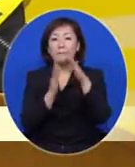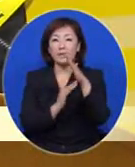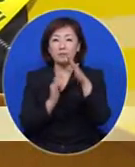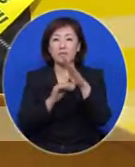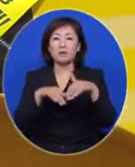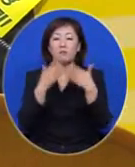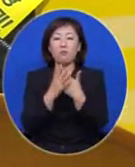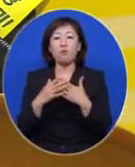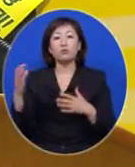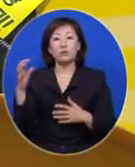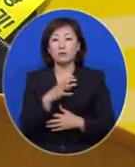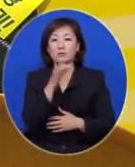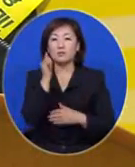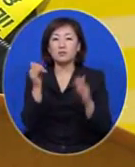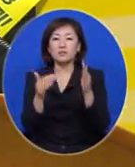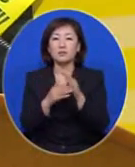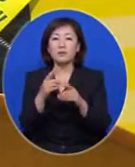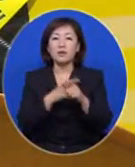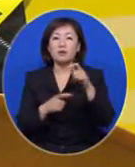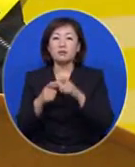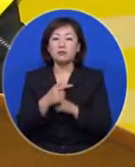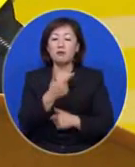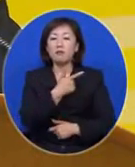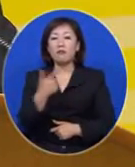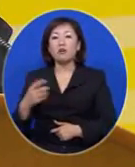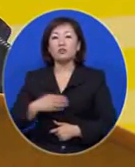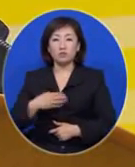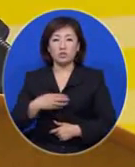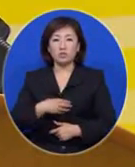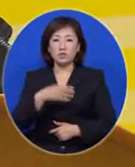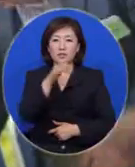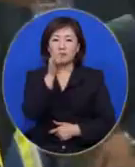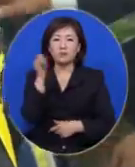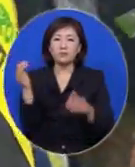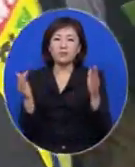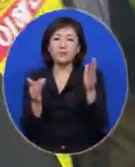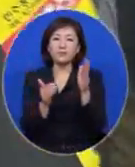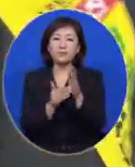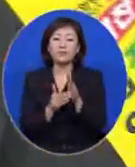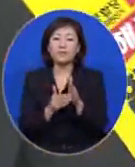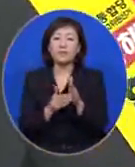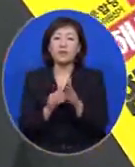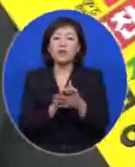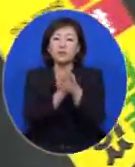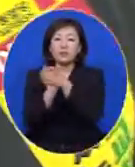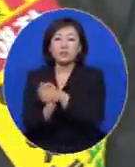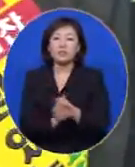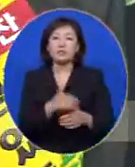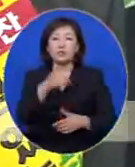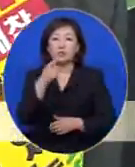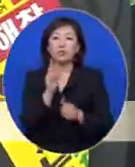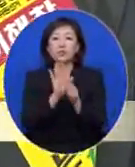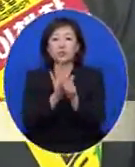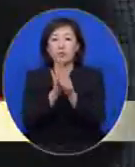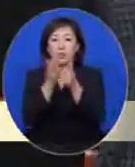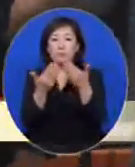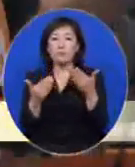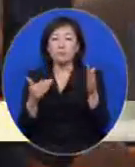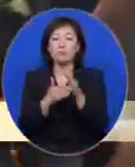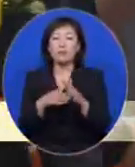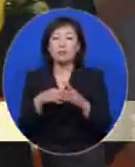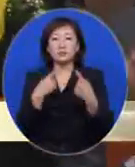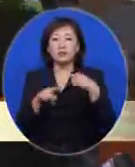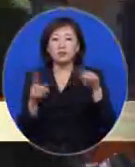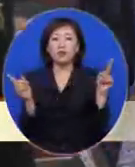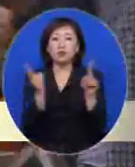때문에 당이 더 큰 위기에 빠지고 말았습니다. 친노 진영의 지지를 얻고 정권 교체를